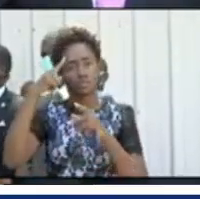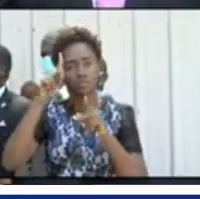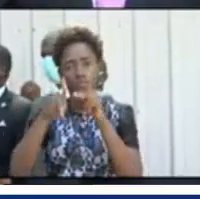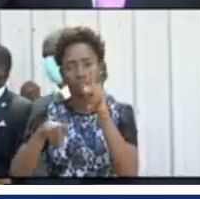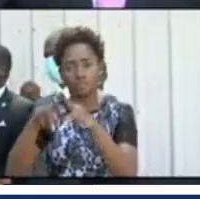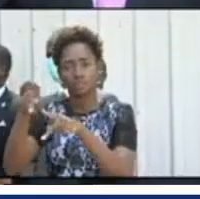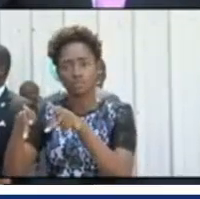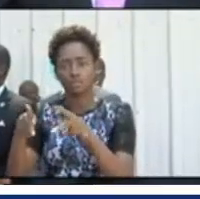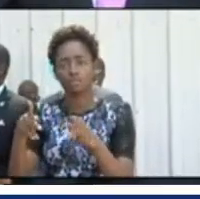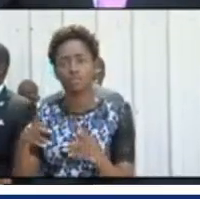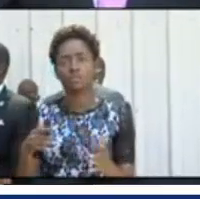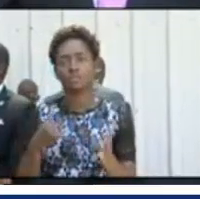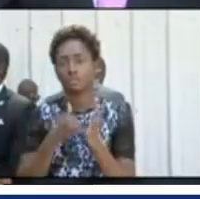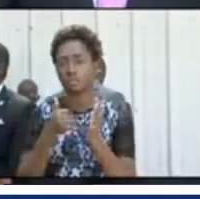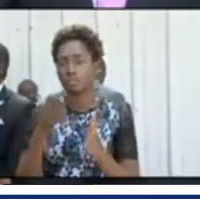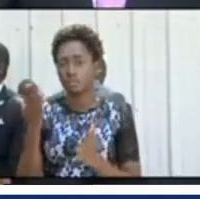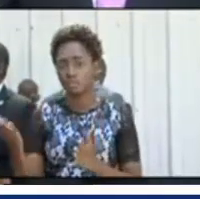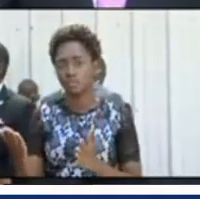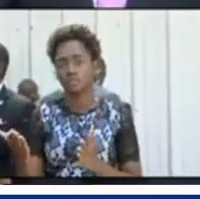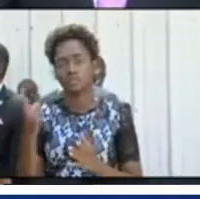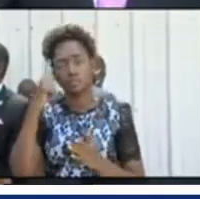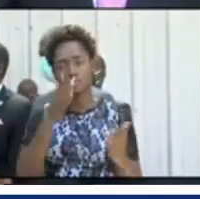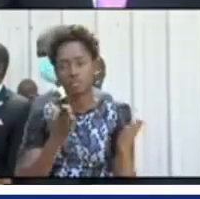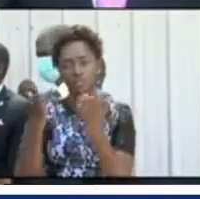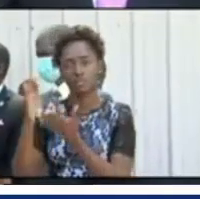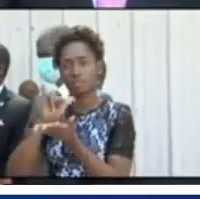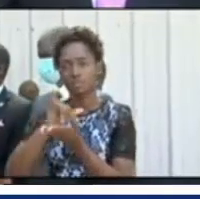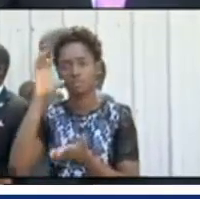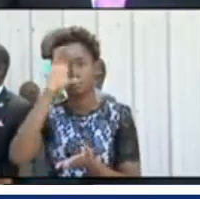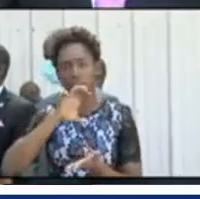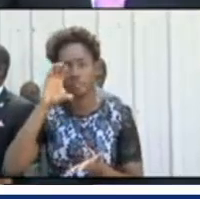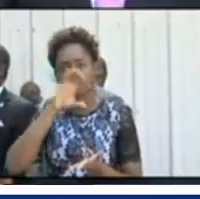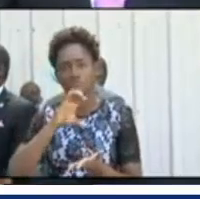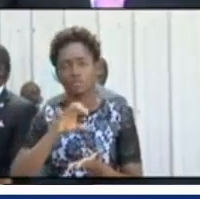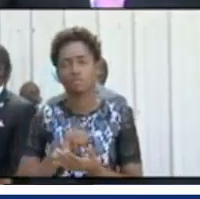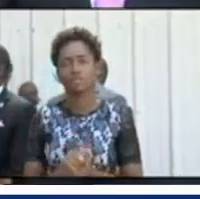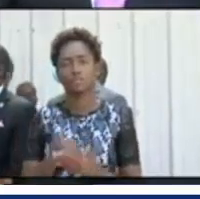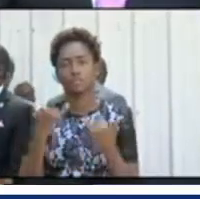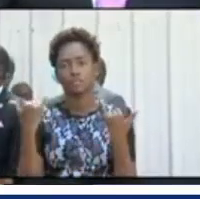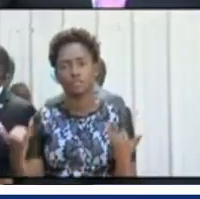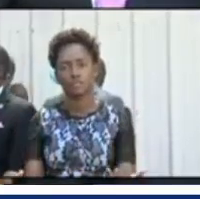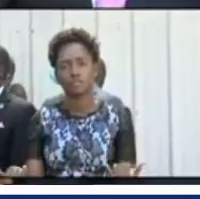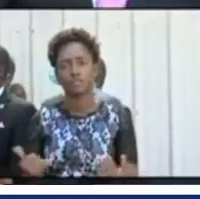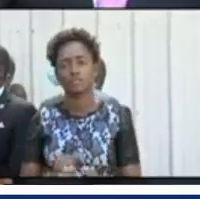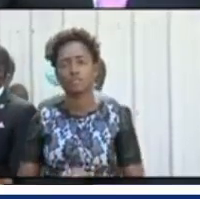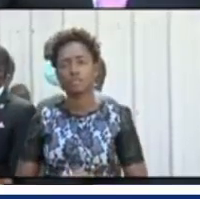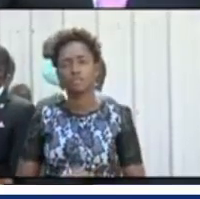c'est lui-même qui pour ben nous ça n'a pas cherché. Maintenant